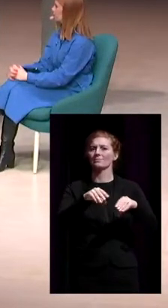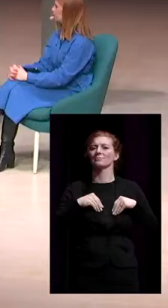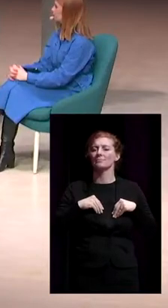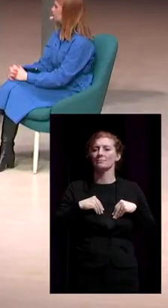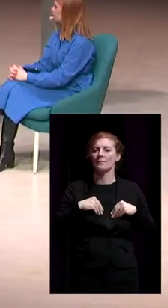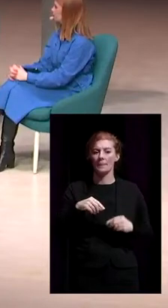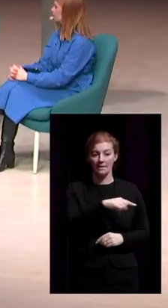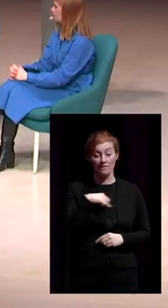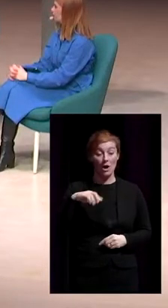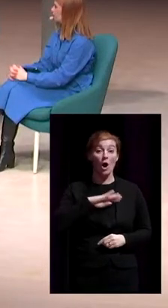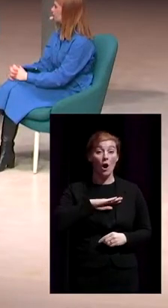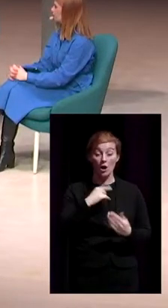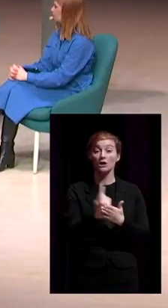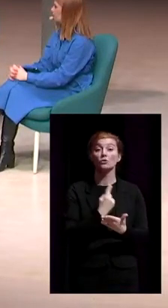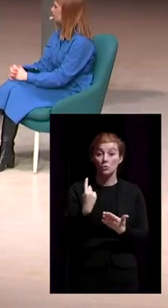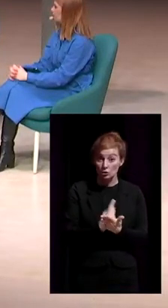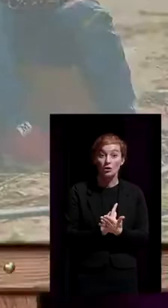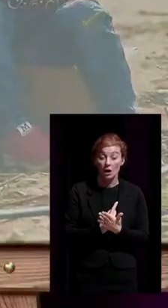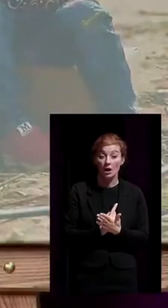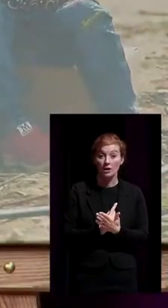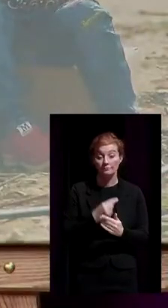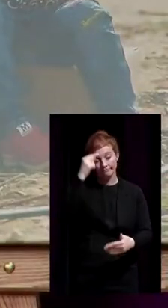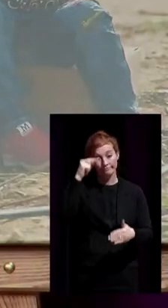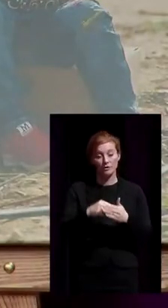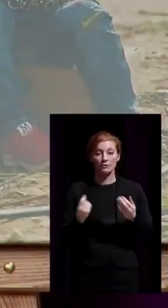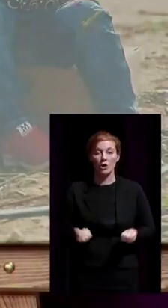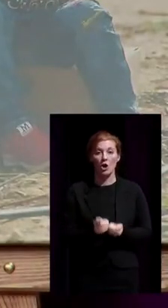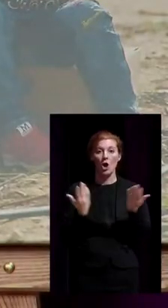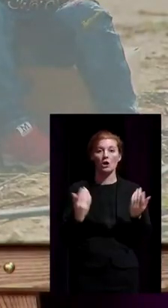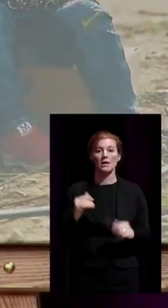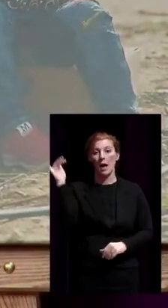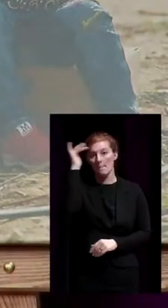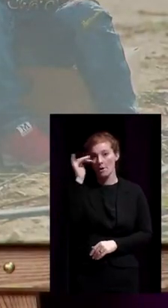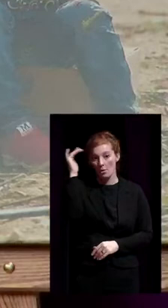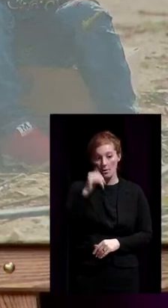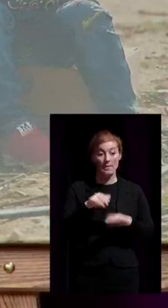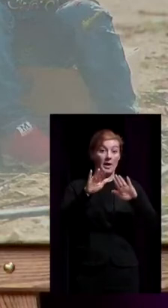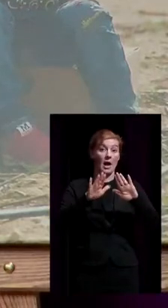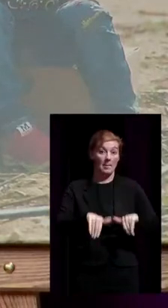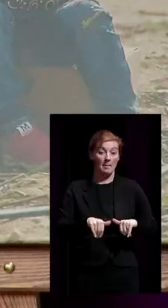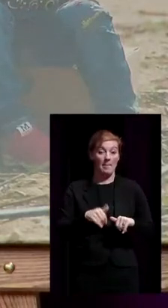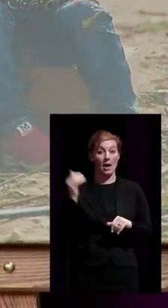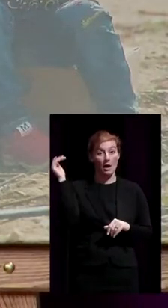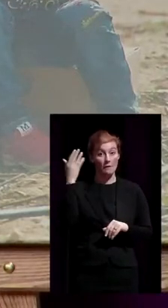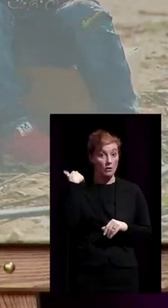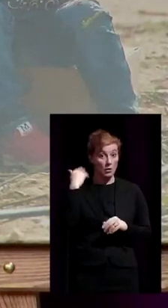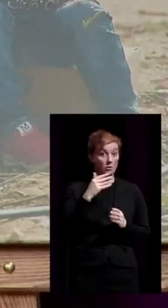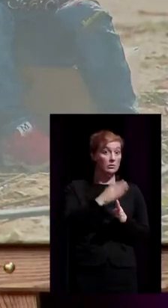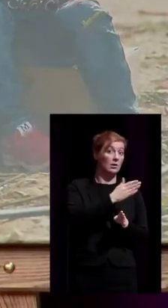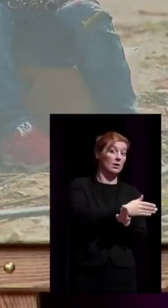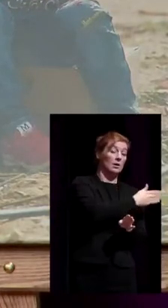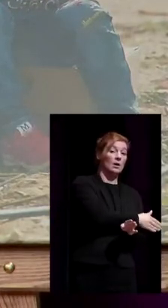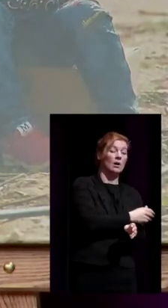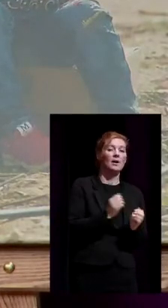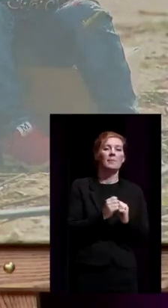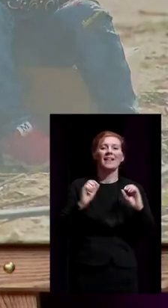Alltså, vi har alla resurser i världen för att lösa de här problemen. Vi har gjort det förut, men ändå är Sverige det